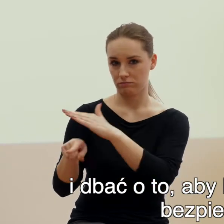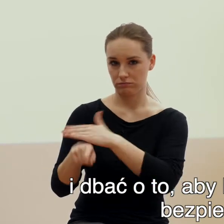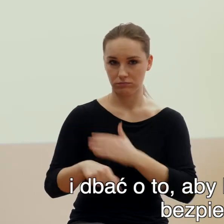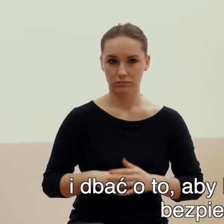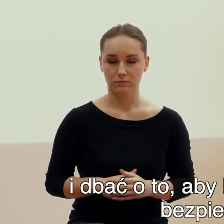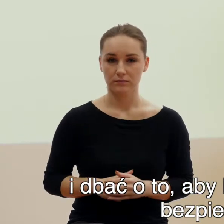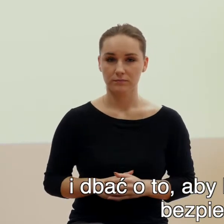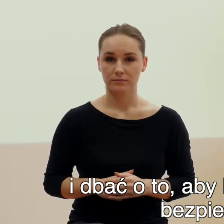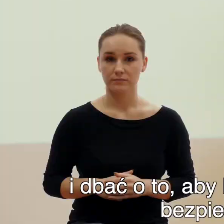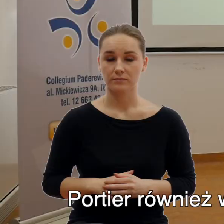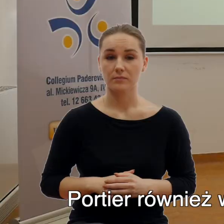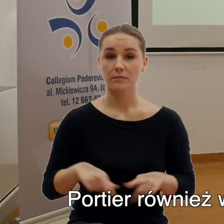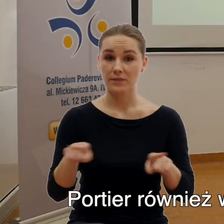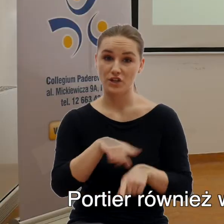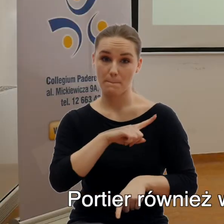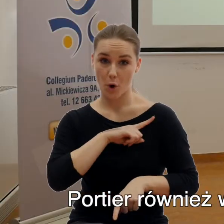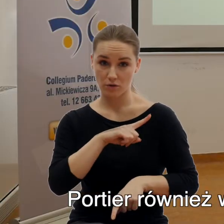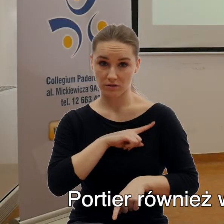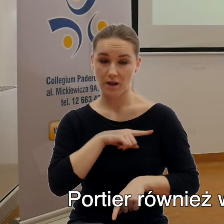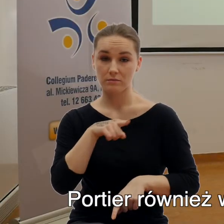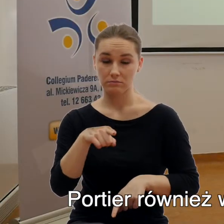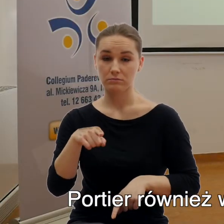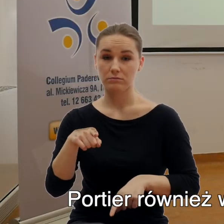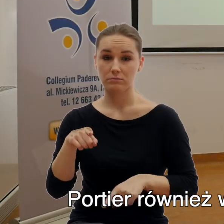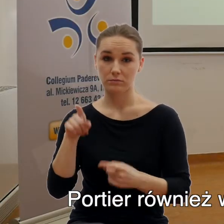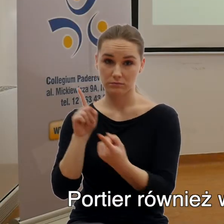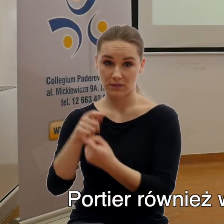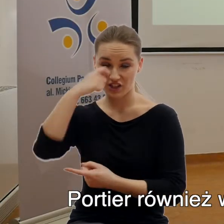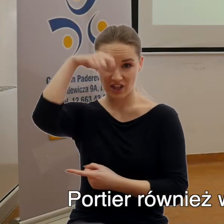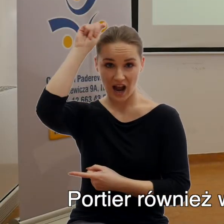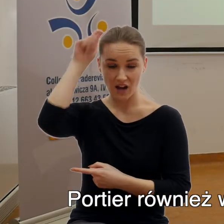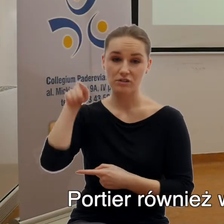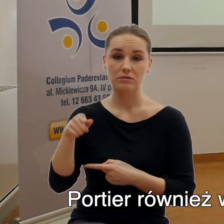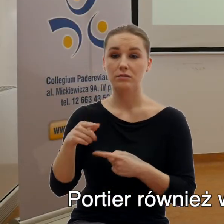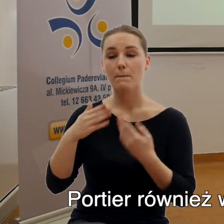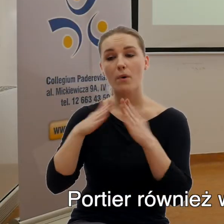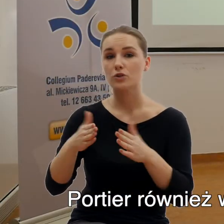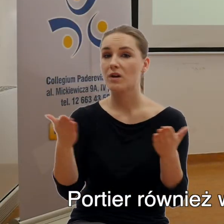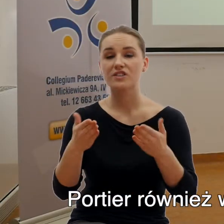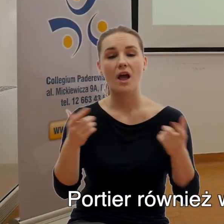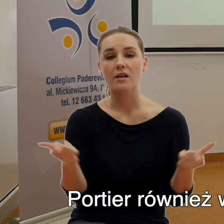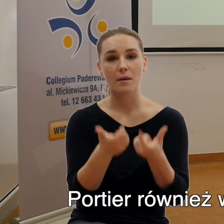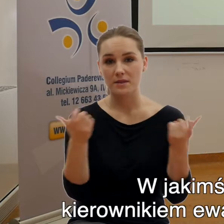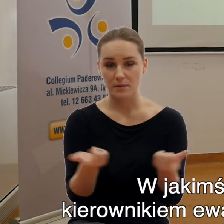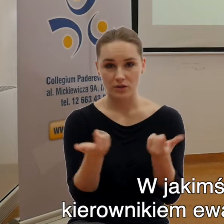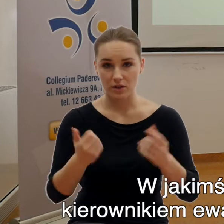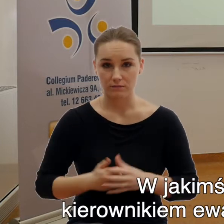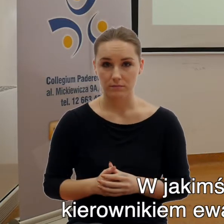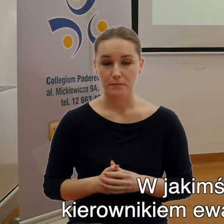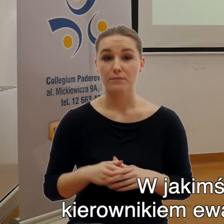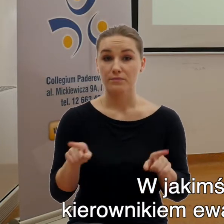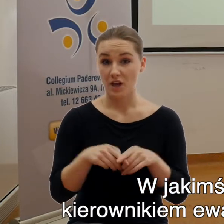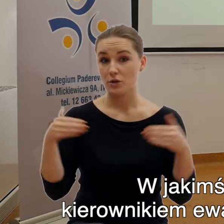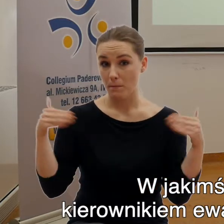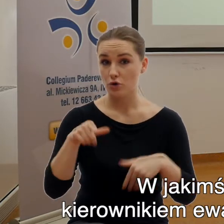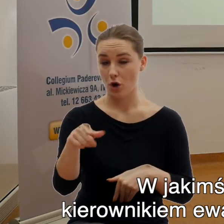obiekt opuścili. Portier również wskazuje straży pożarnej miejsce zagrożenia. W jakimś sensie może być tak,